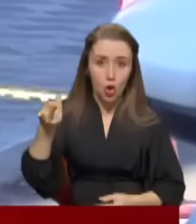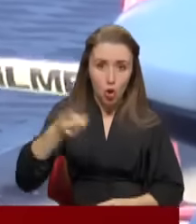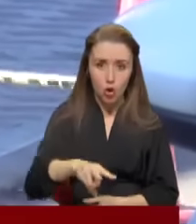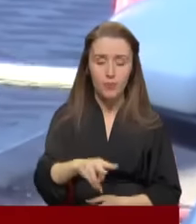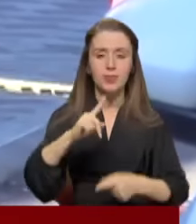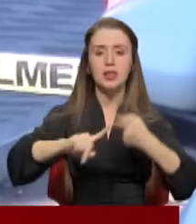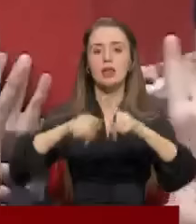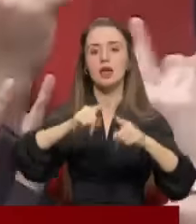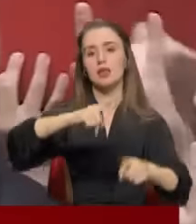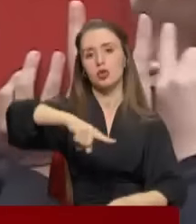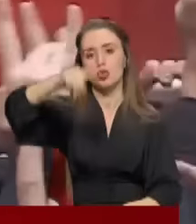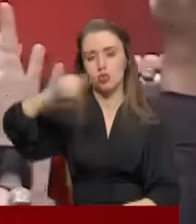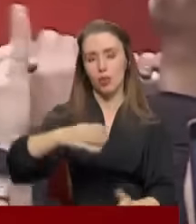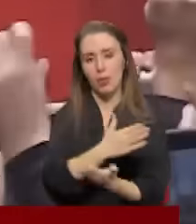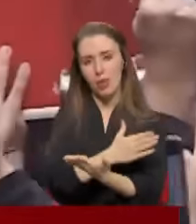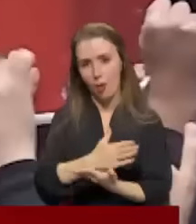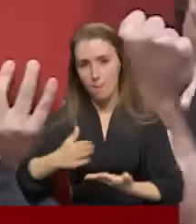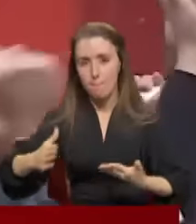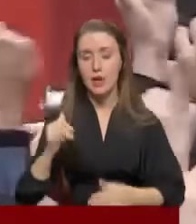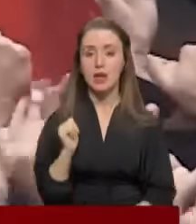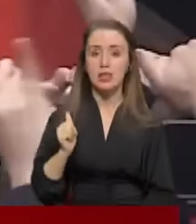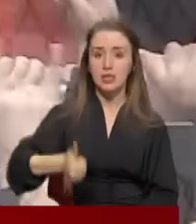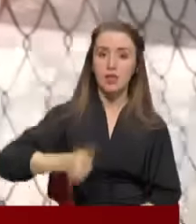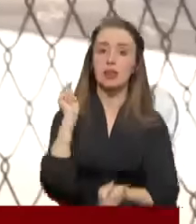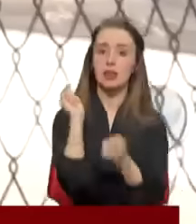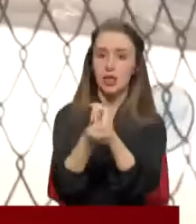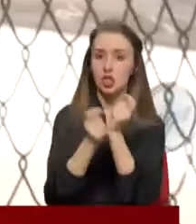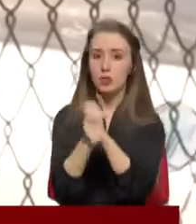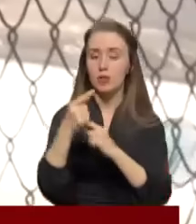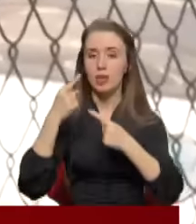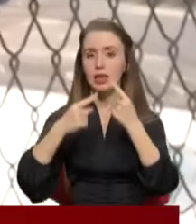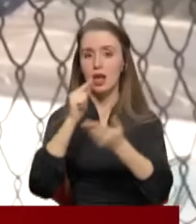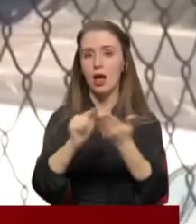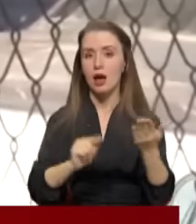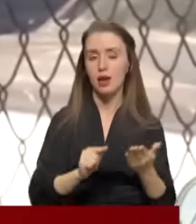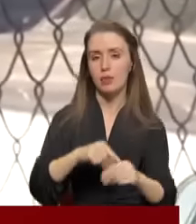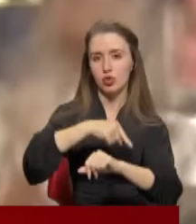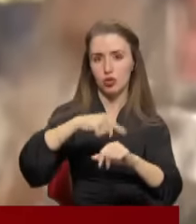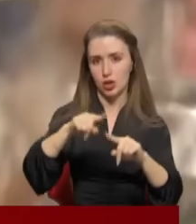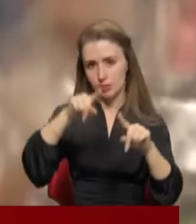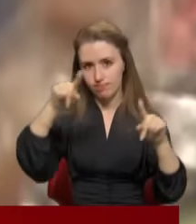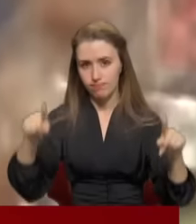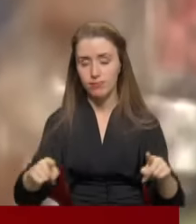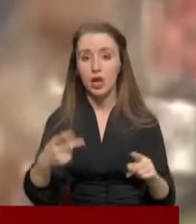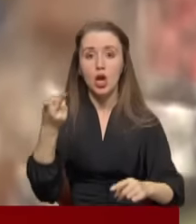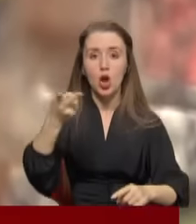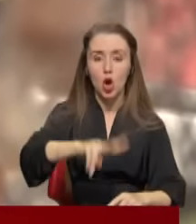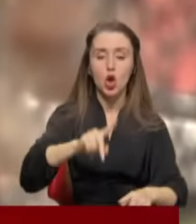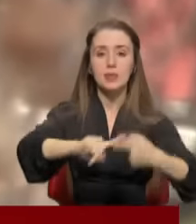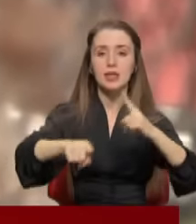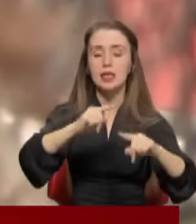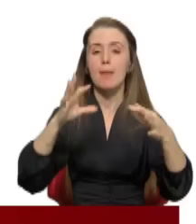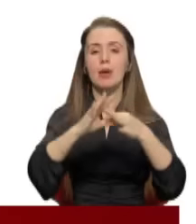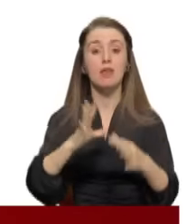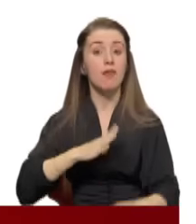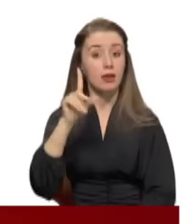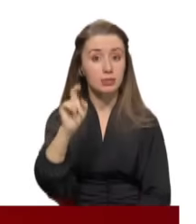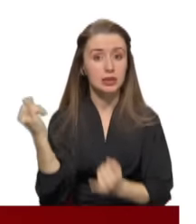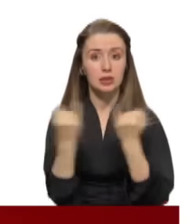cinayet siyasetin gündeminden hiç düşmedi. Savcıların değiştirilmesi, iddianame sürecinin uzaması, suikastin siyasi ayağı